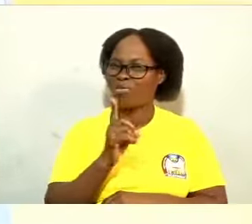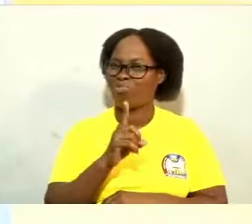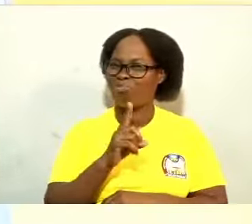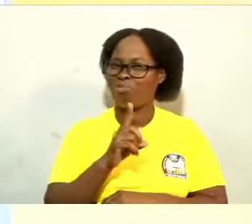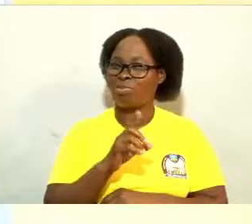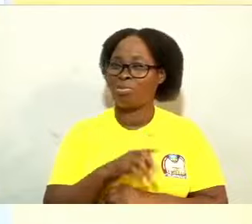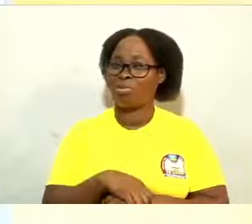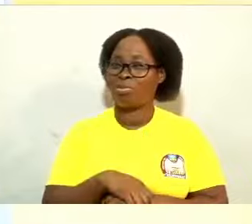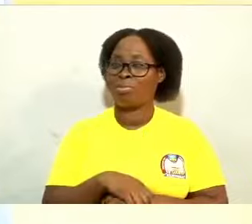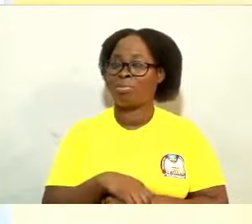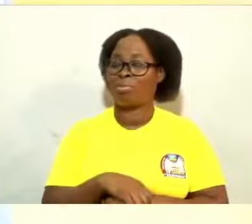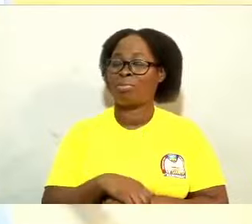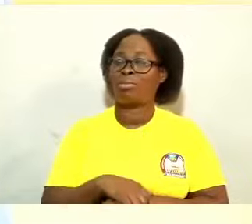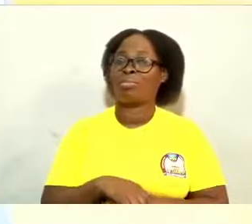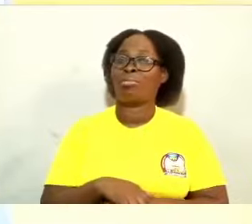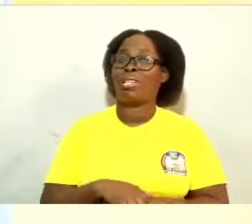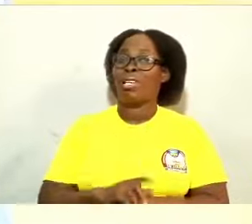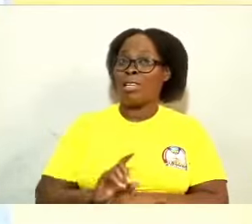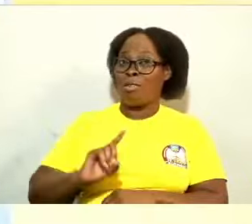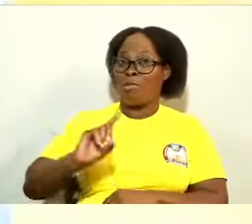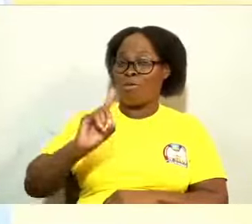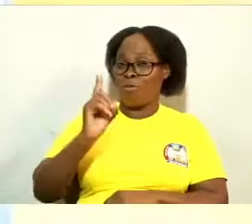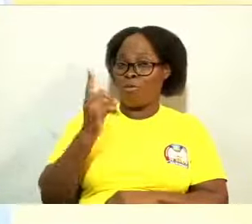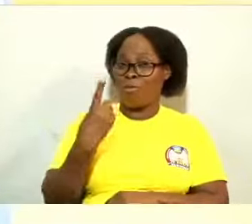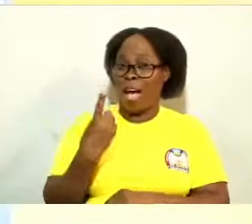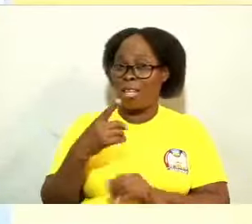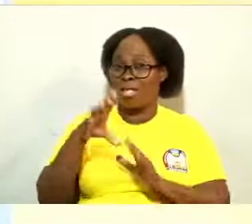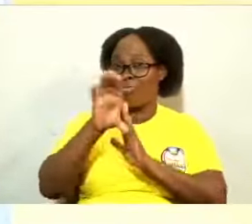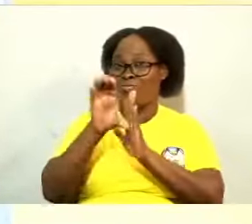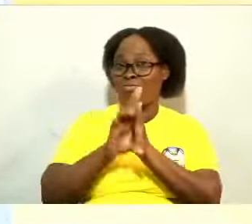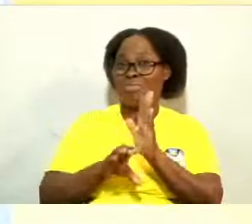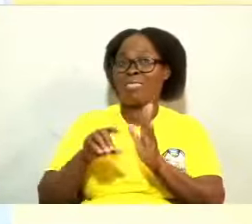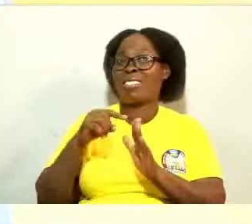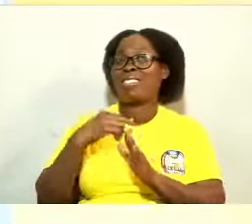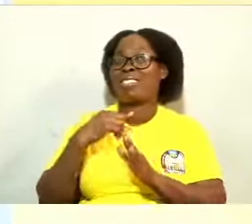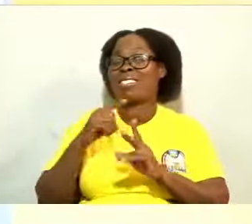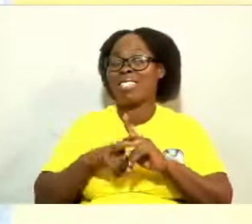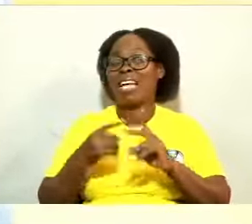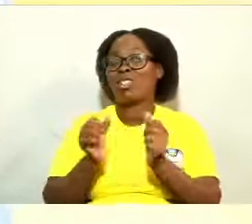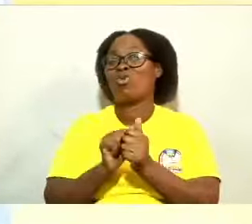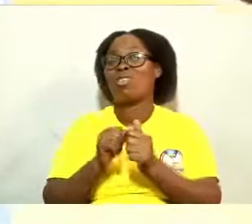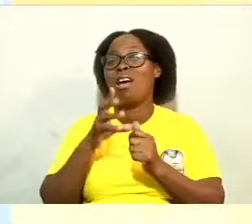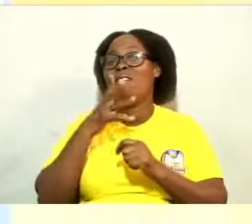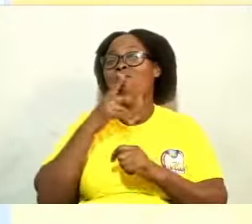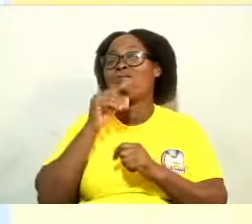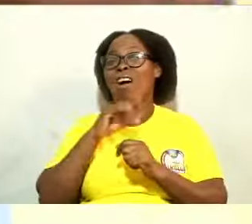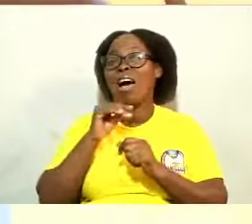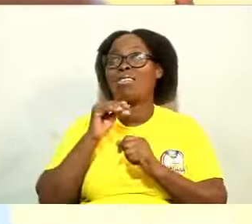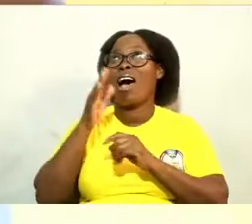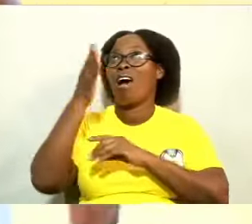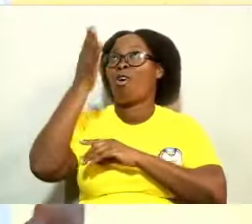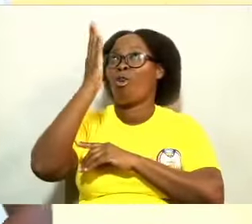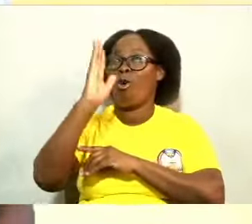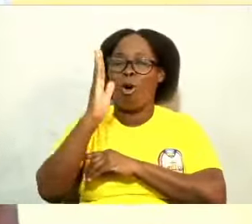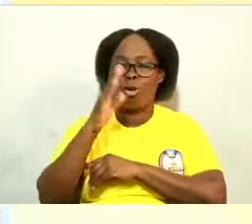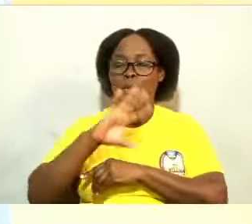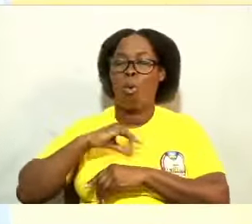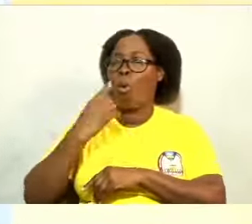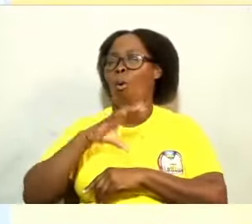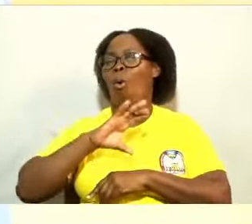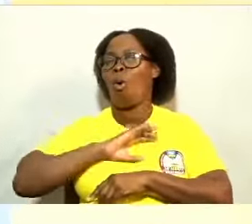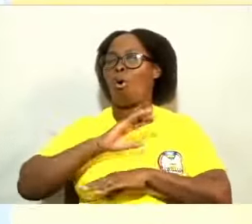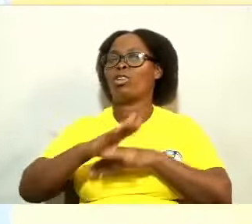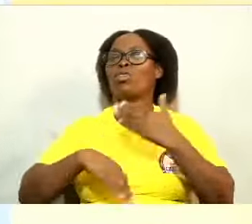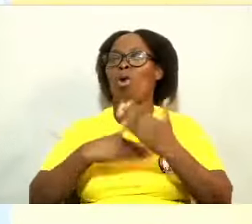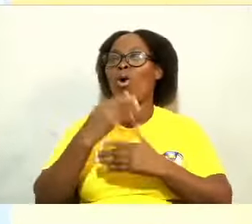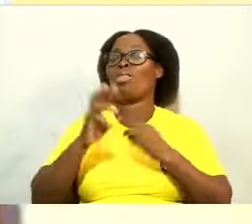Kwa hiyo ubao wa kwanza unaanza na baba wa dunia yote ambaye ni Mungu mwenyewe.